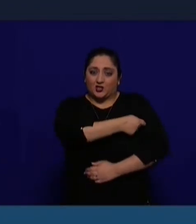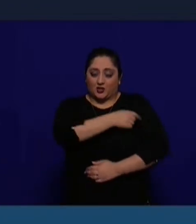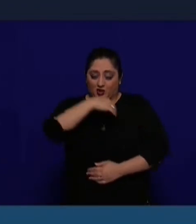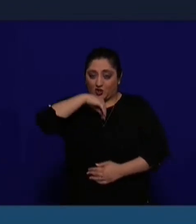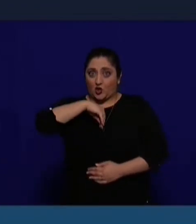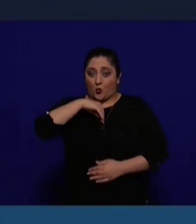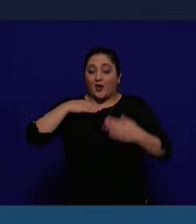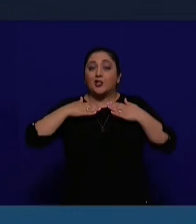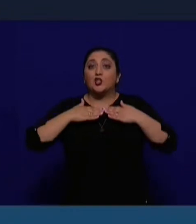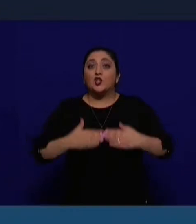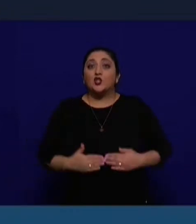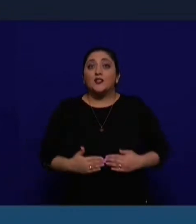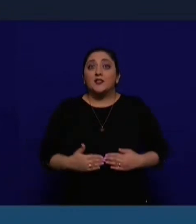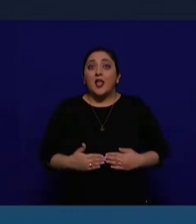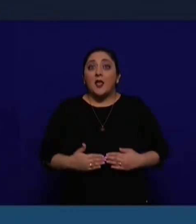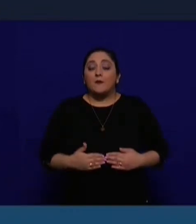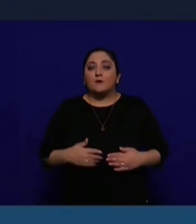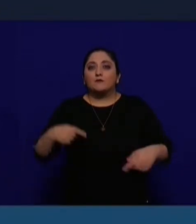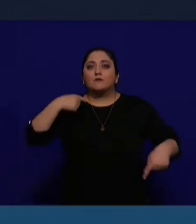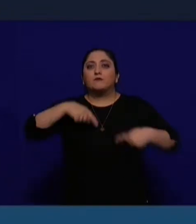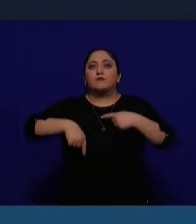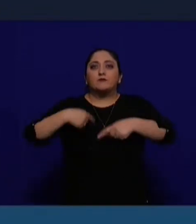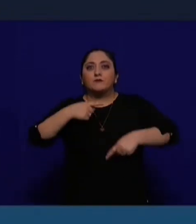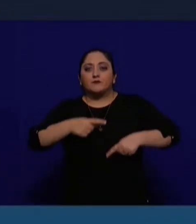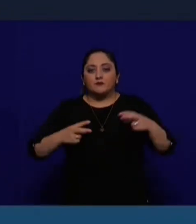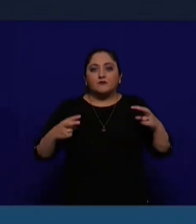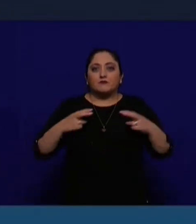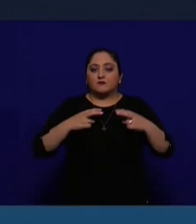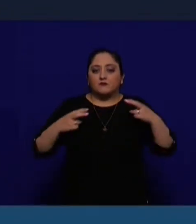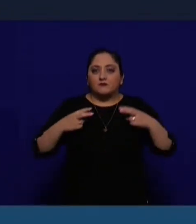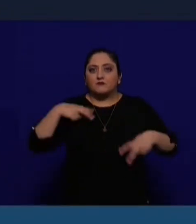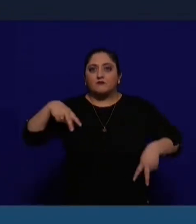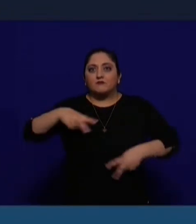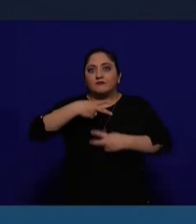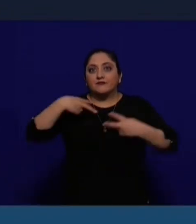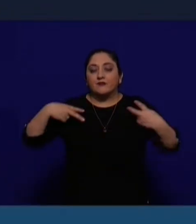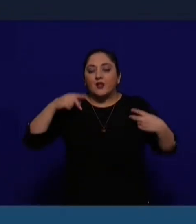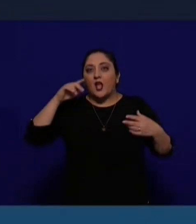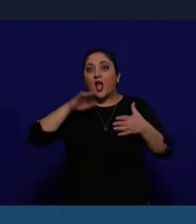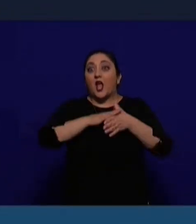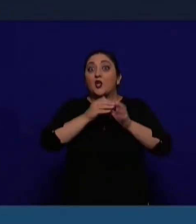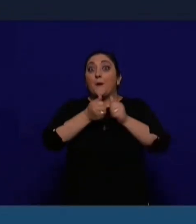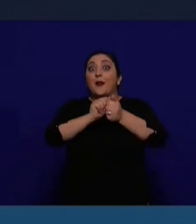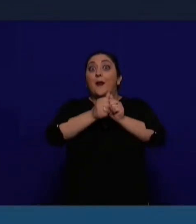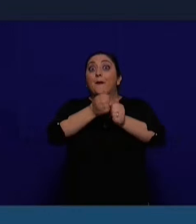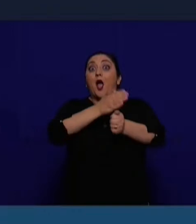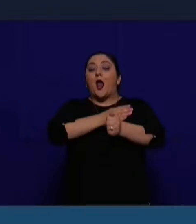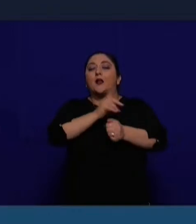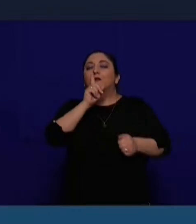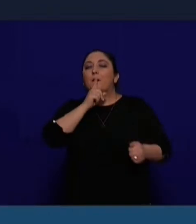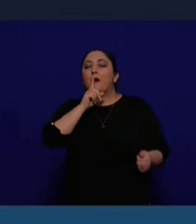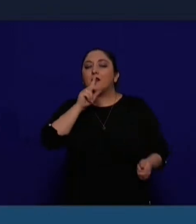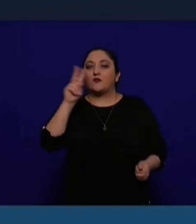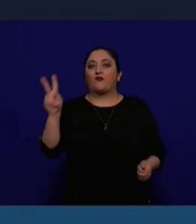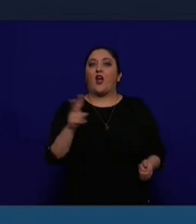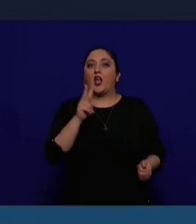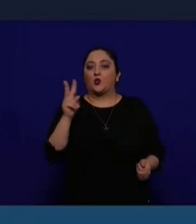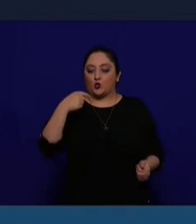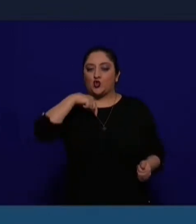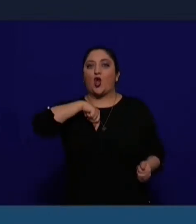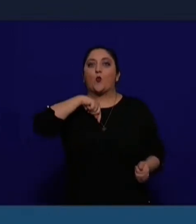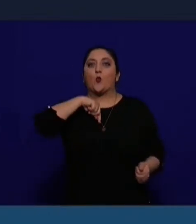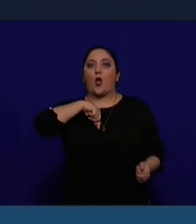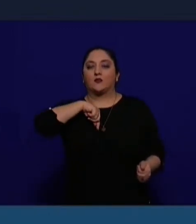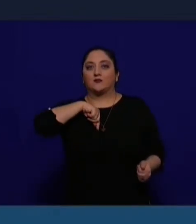il-ġisem tagħna ikun qiegħed jagħmel ir-reaction tiegħu għaliex ikun qed jaħseb li se taltaqa' mal-virus. Allura hija xi ħaġa normali